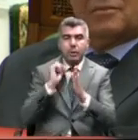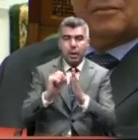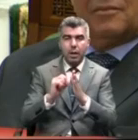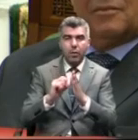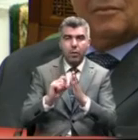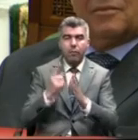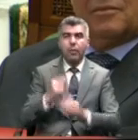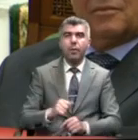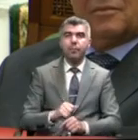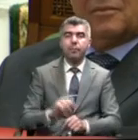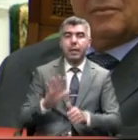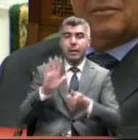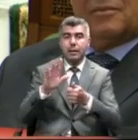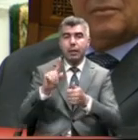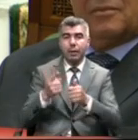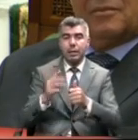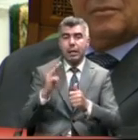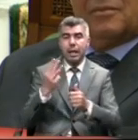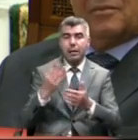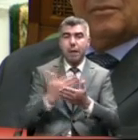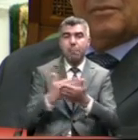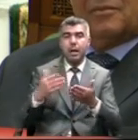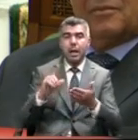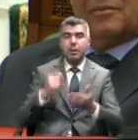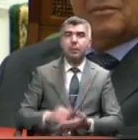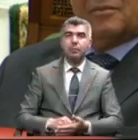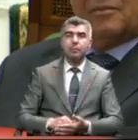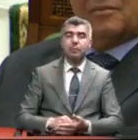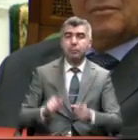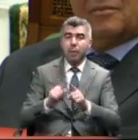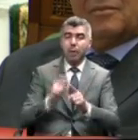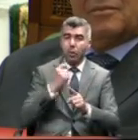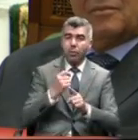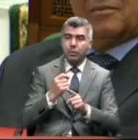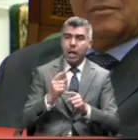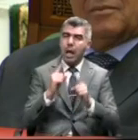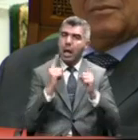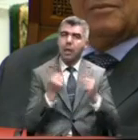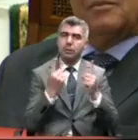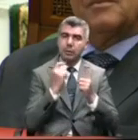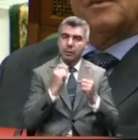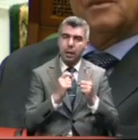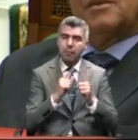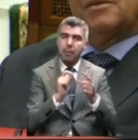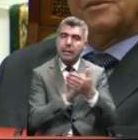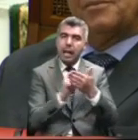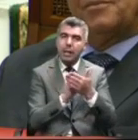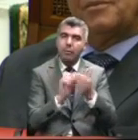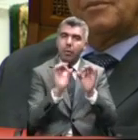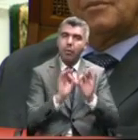هو 6.3 مليار ديال الدرهم فقط على مستوى الموارد العاديه بدون احتساب